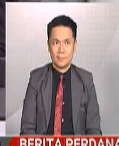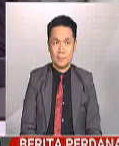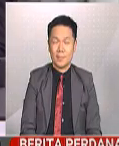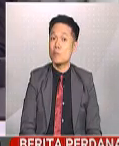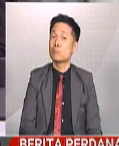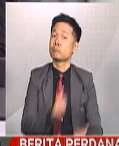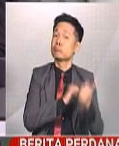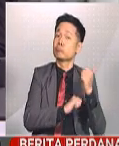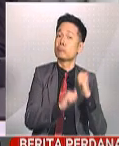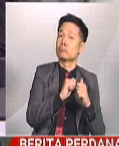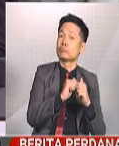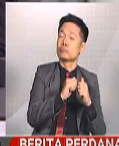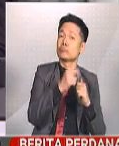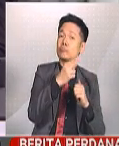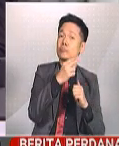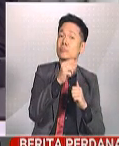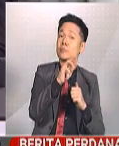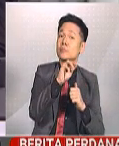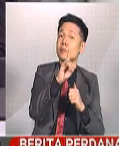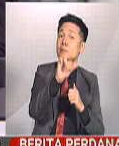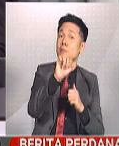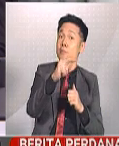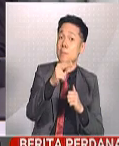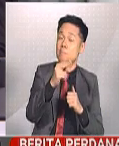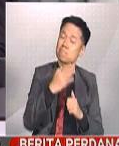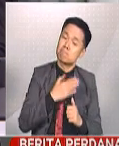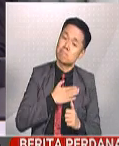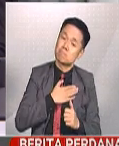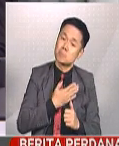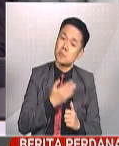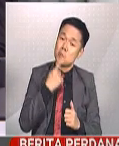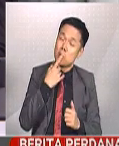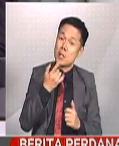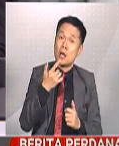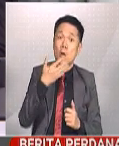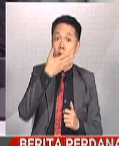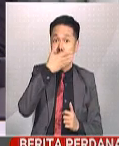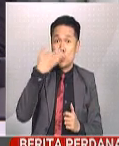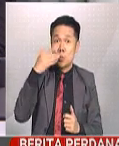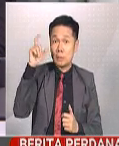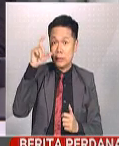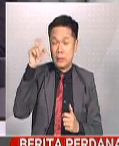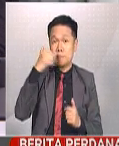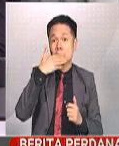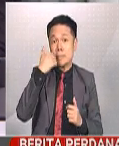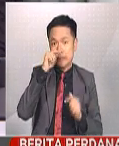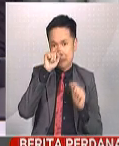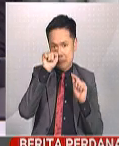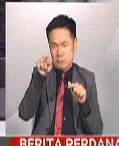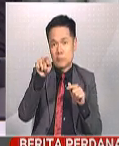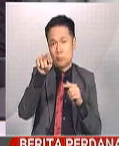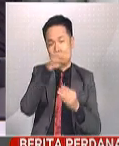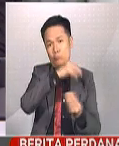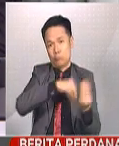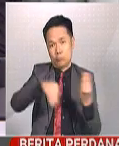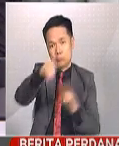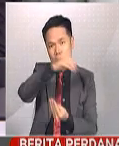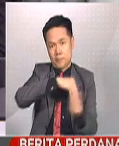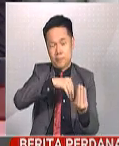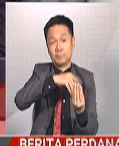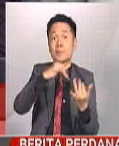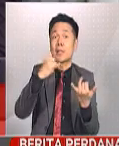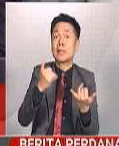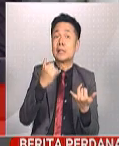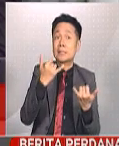pelakon Veteran Hamidah Wahab kini mengakui lebih selesa menyambut Ramadan di tanah suci Mekah Hamidah yang telah 47 tahun